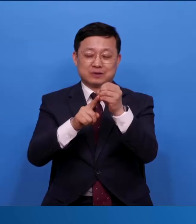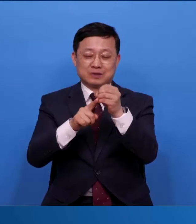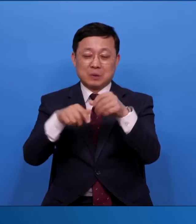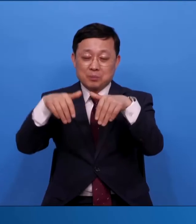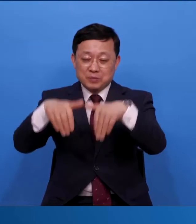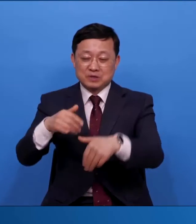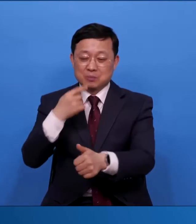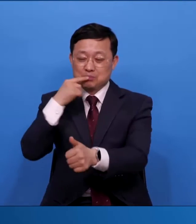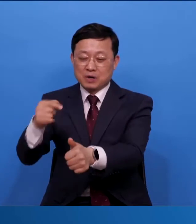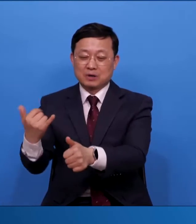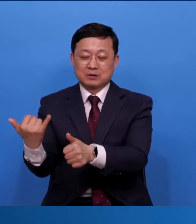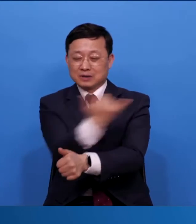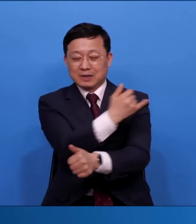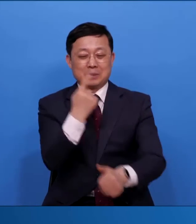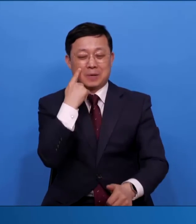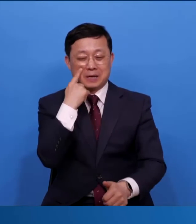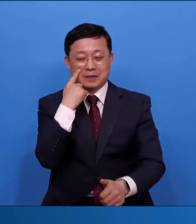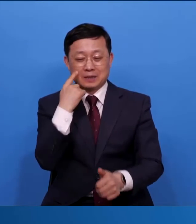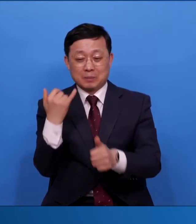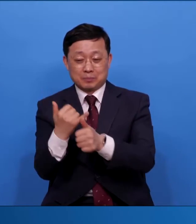전화해서.